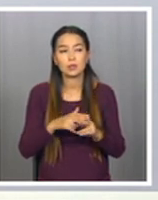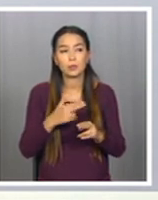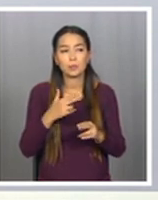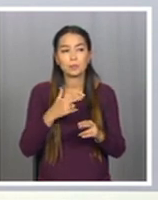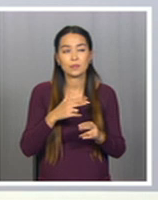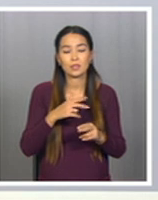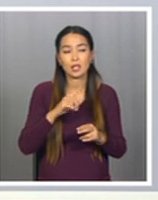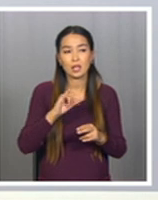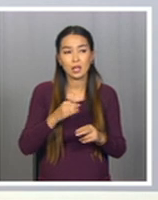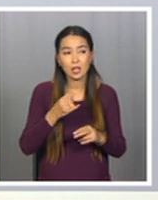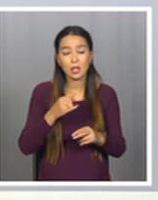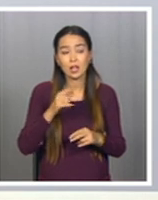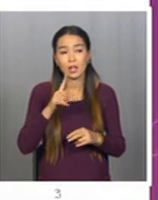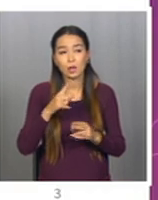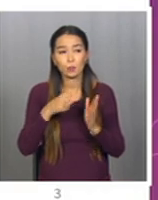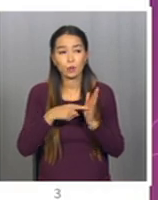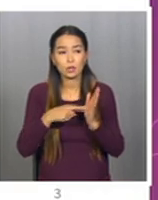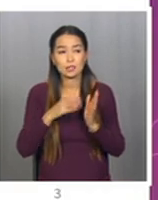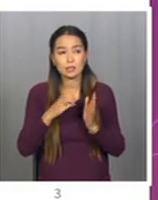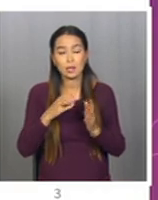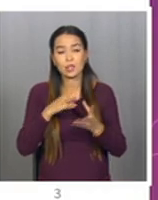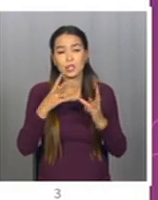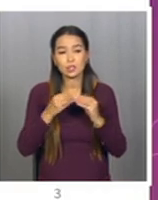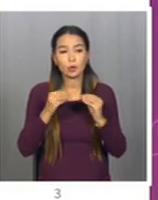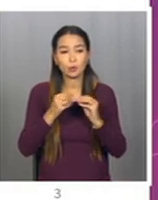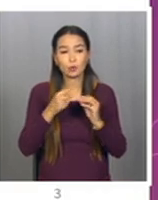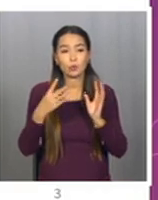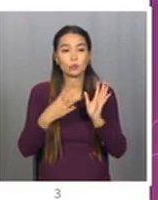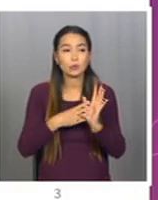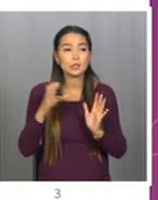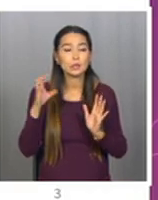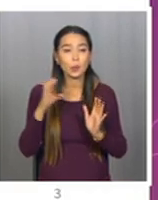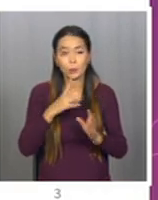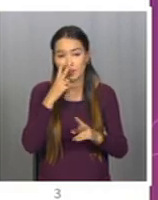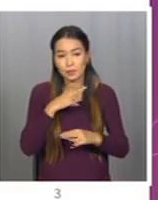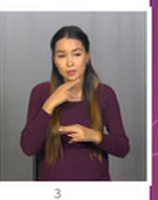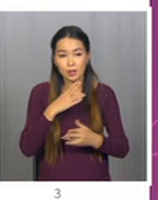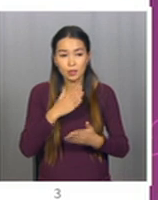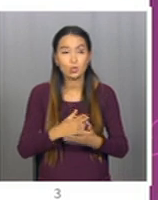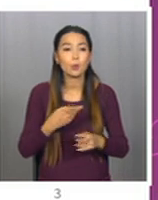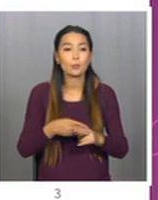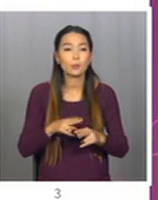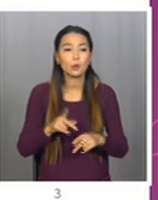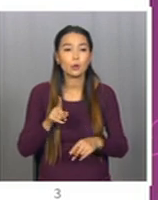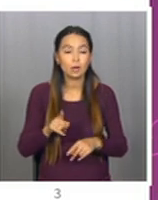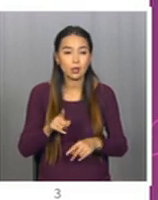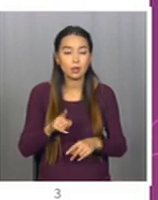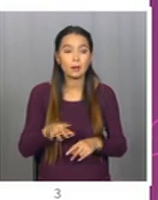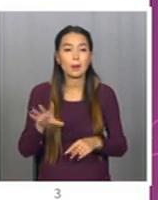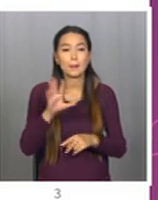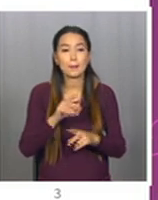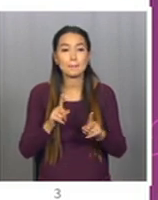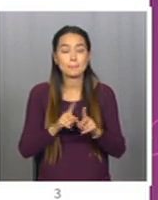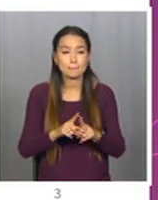10-ның минус 9 дәрежесі секундқа тең екенін байқаймыз. Бұл дегеніміз миллиардтан 1